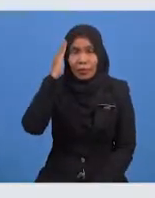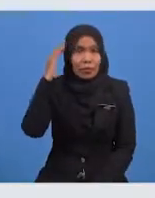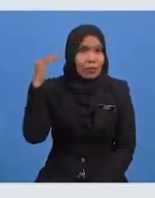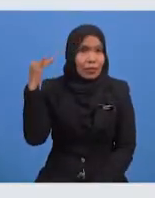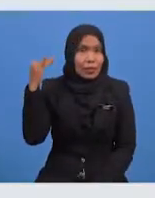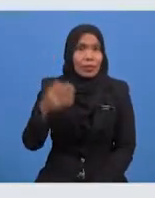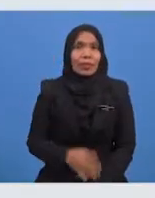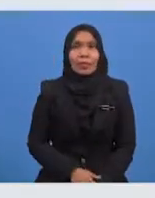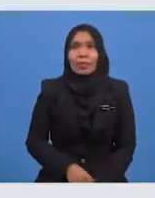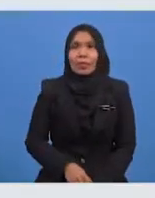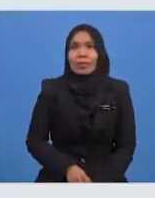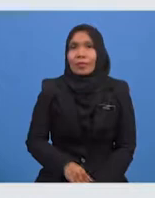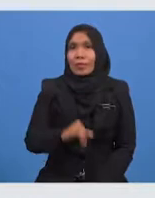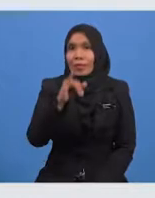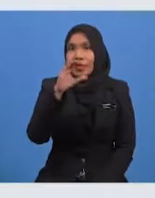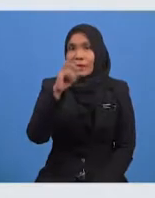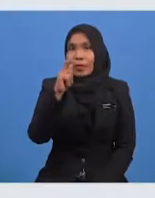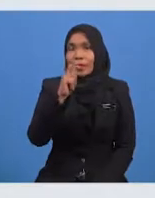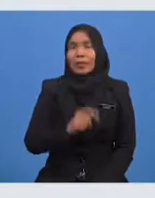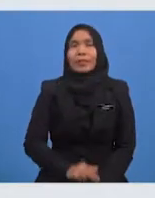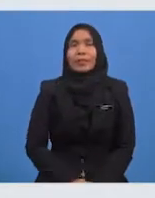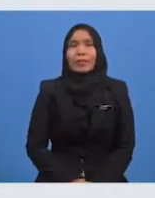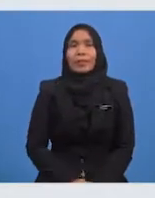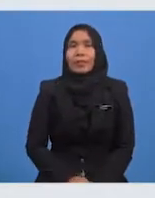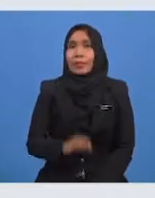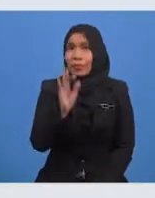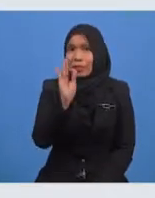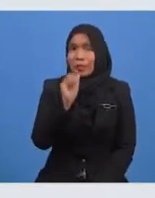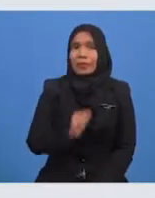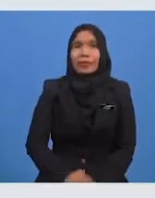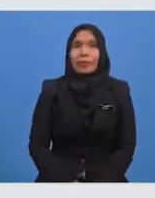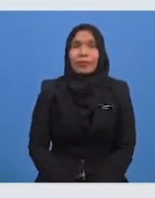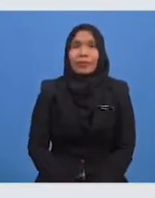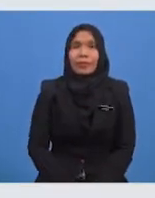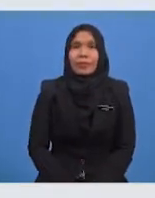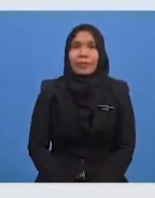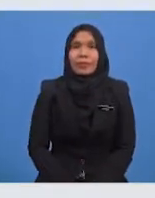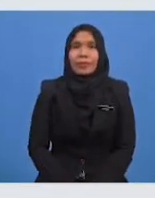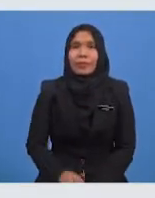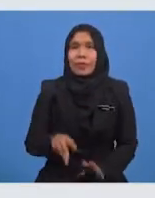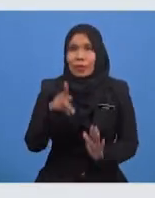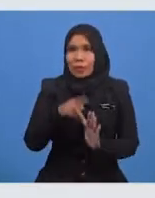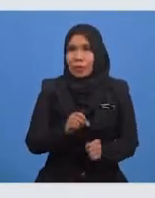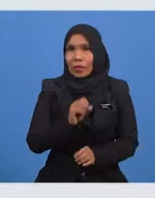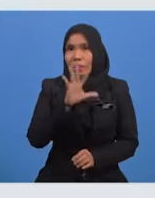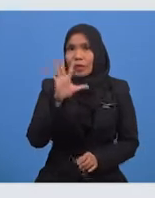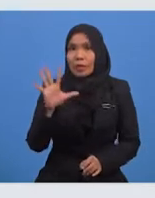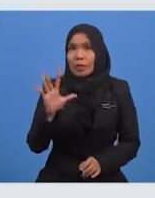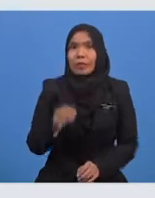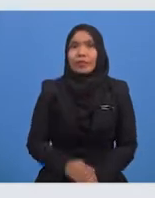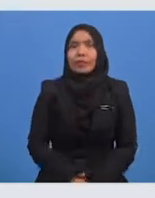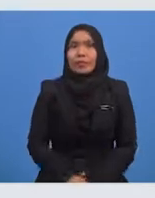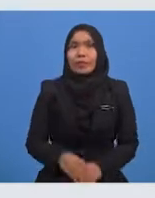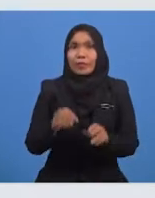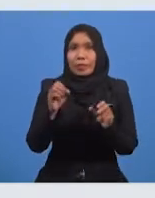Saya yakin semua mesti tahu apa fungsi teknologi maklumat. Perkembangan dalam teknologi maklumat membolehkan proses